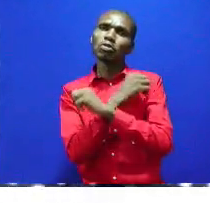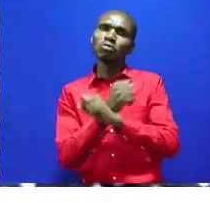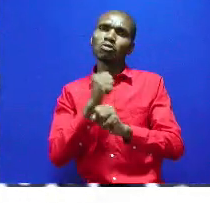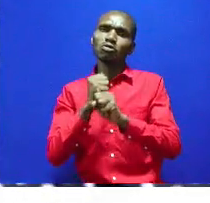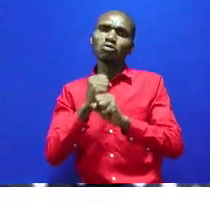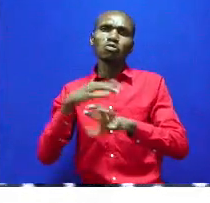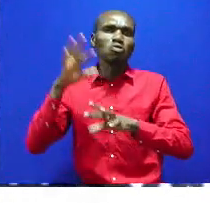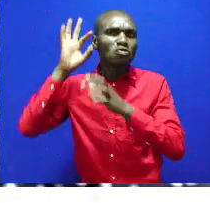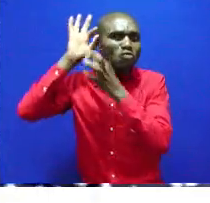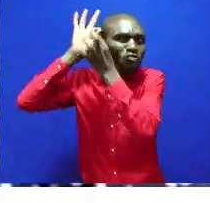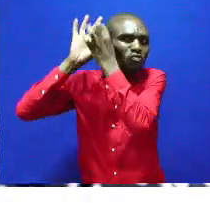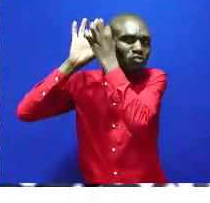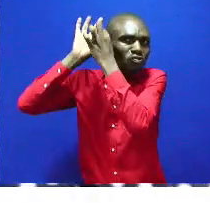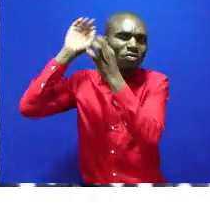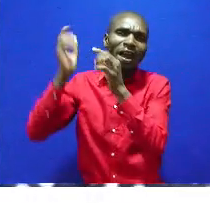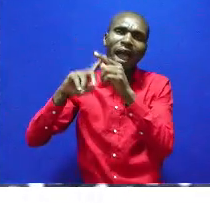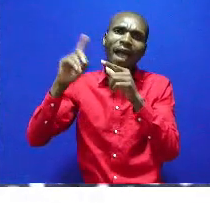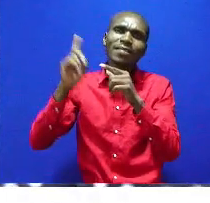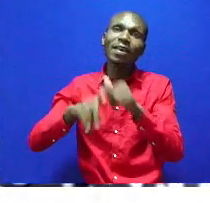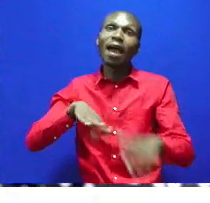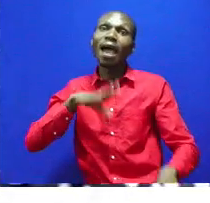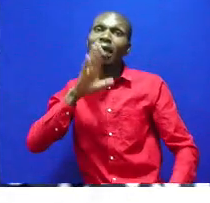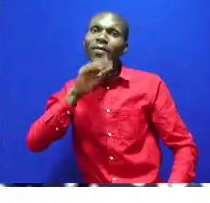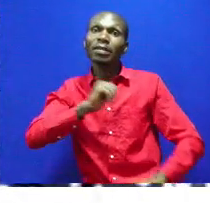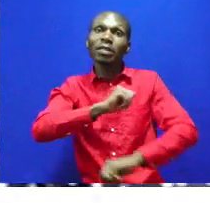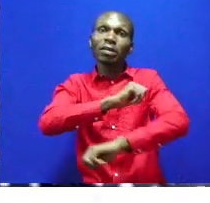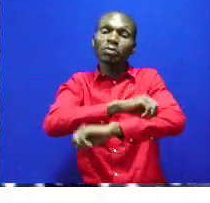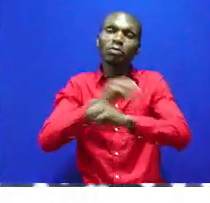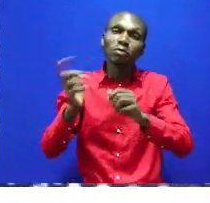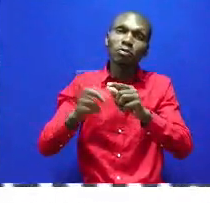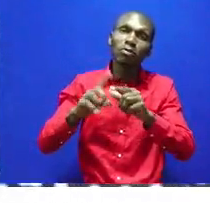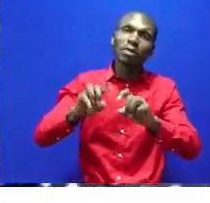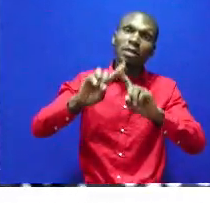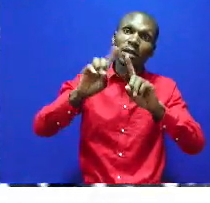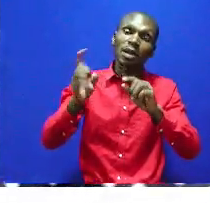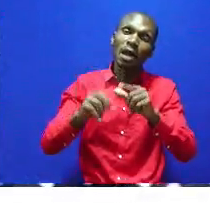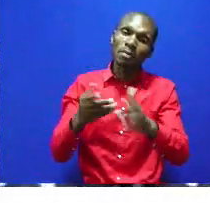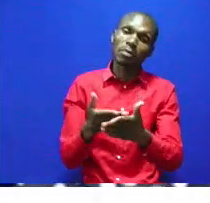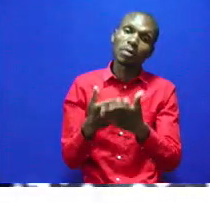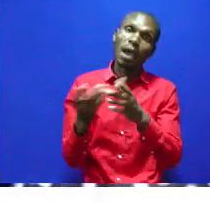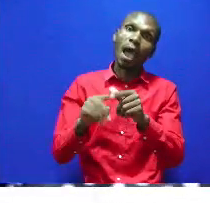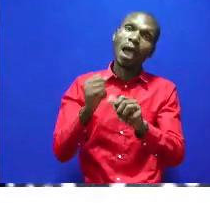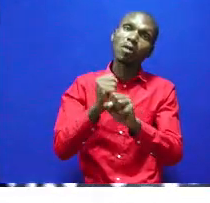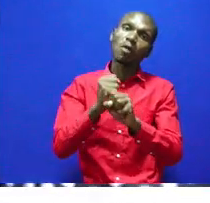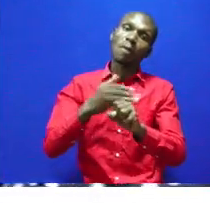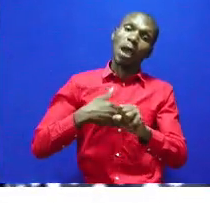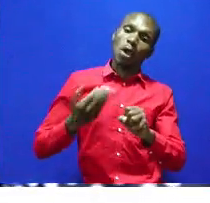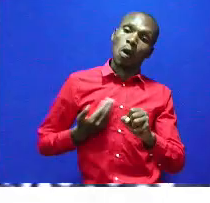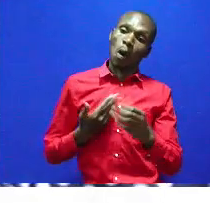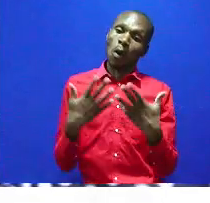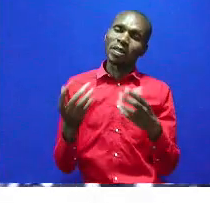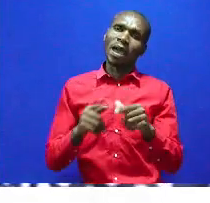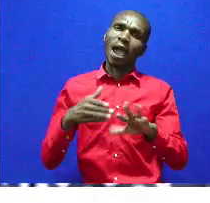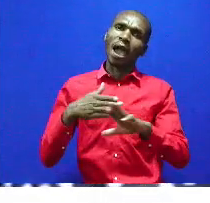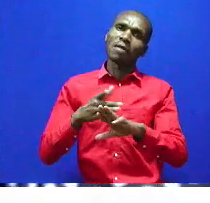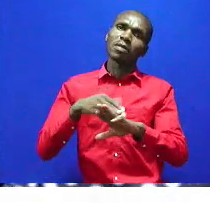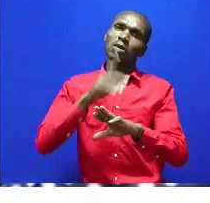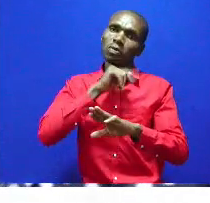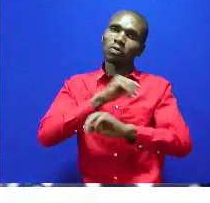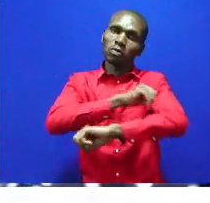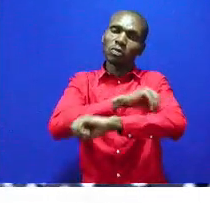skuru, alikote antiganda akole skuru, tigama temuara achama nyeko kwa lehi mtubiano. Kili naruete skuru mapema,